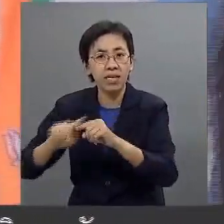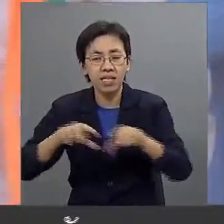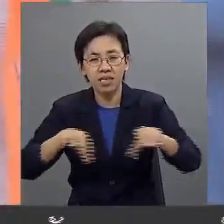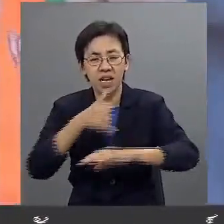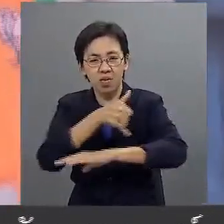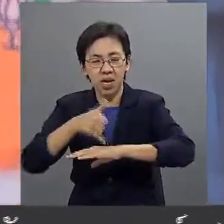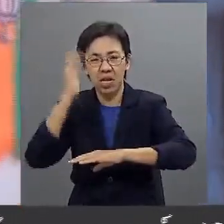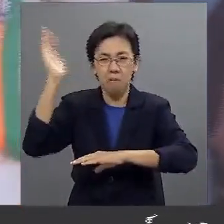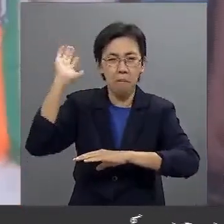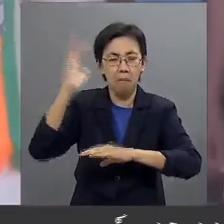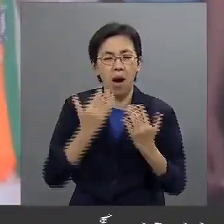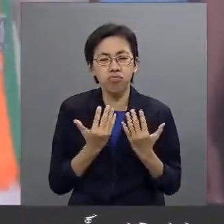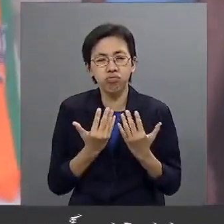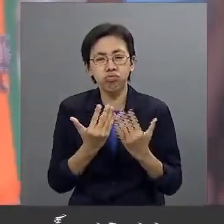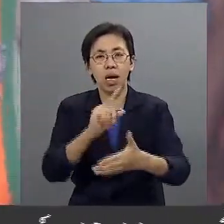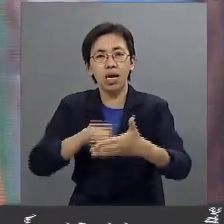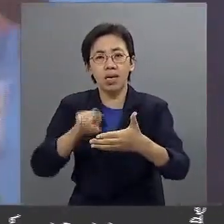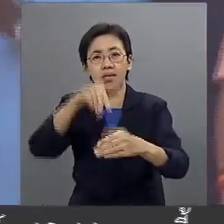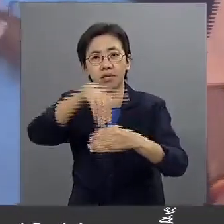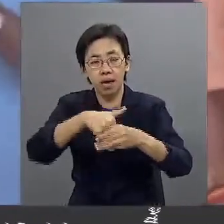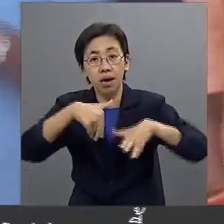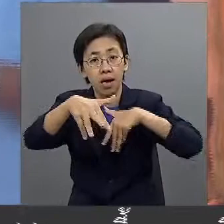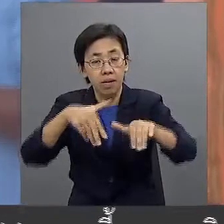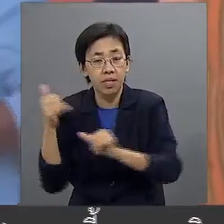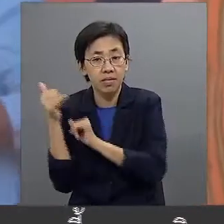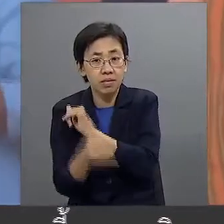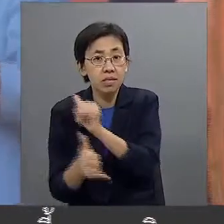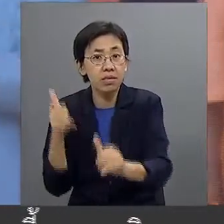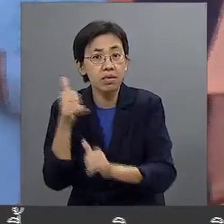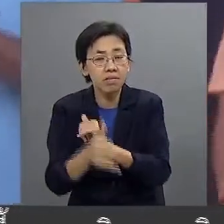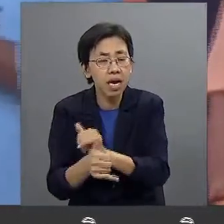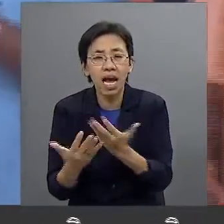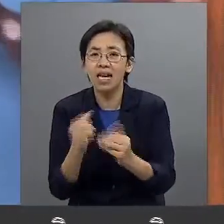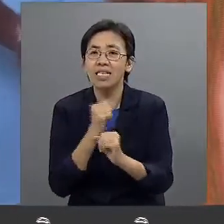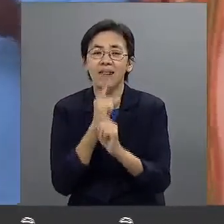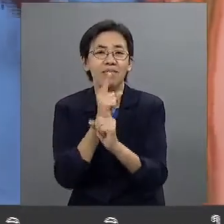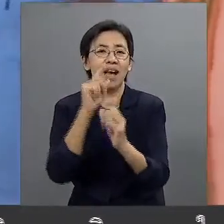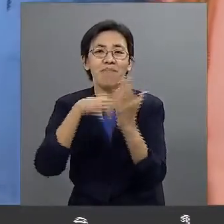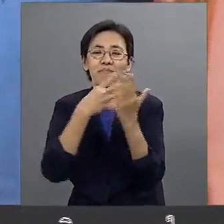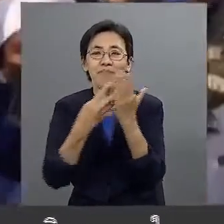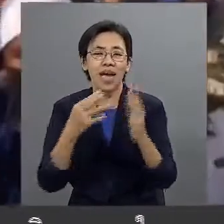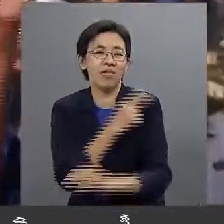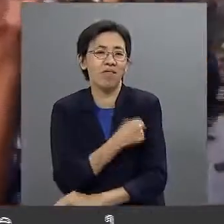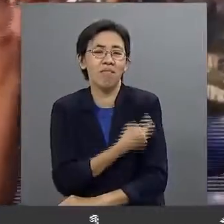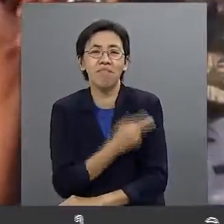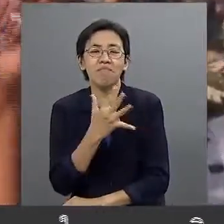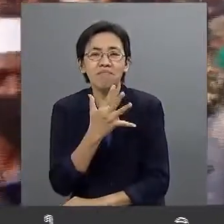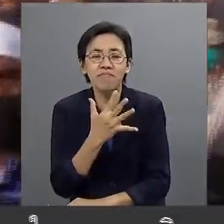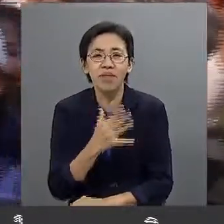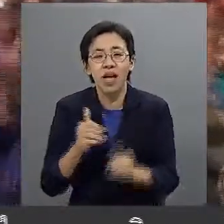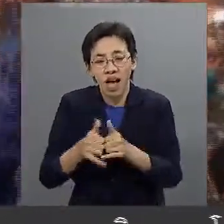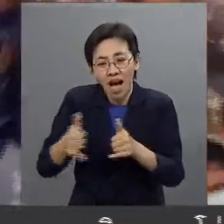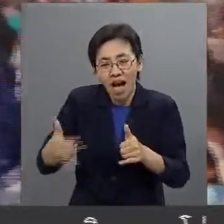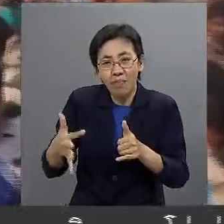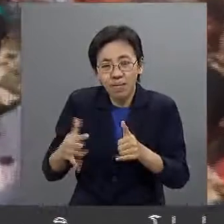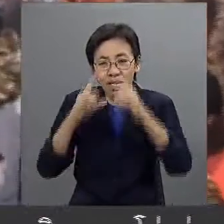ถ้าโดยประชาชนส่วนใหญ่ที่เข้าร่วมงานนั้นไม่ปฏิบัติตามมาตรการป้องกันการแพร่ระบาดไม่เว้นระยะห่างไม่สวม